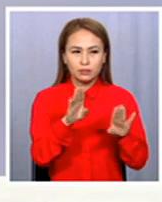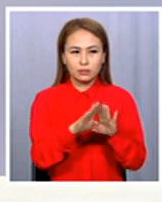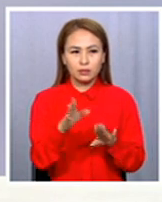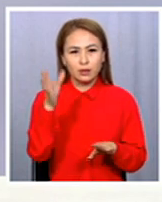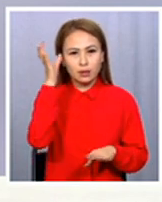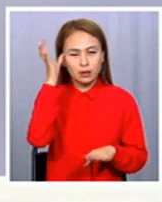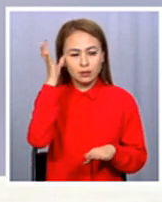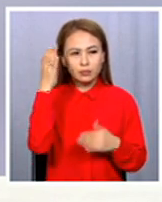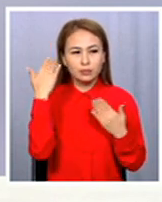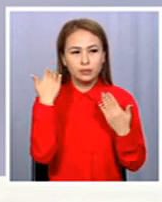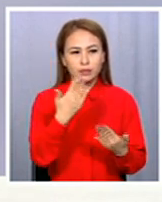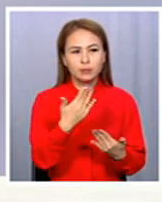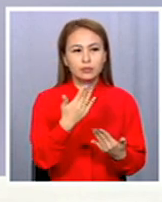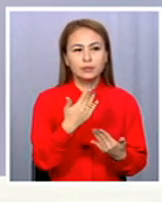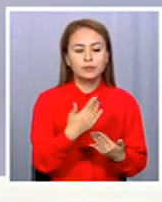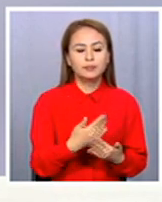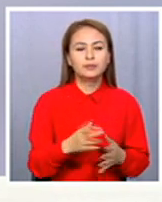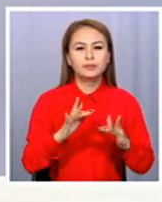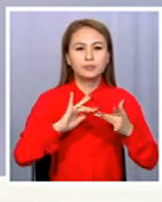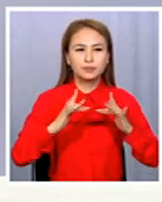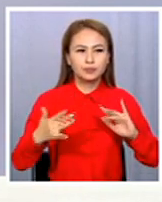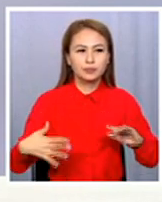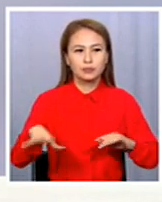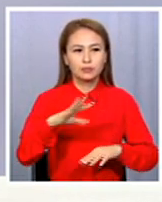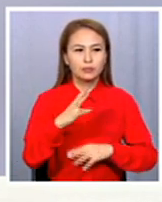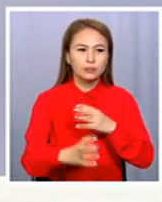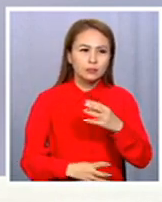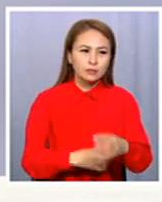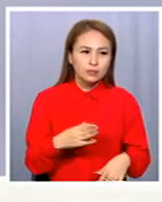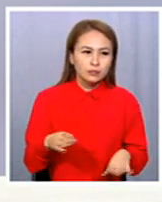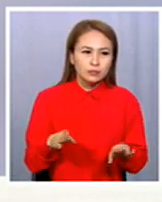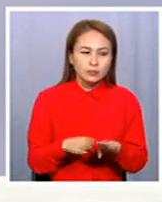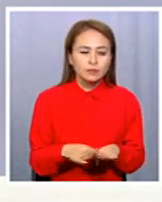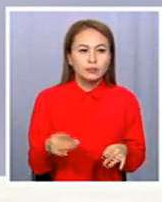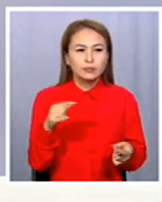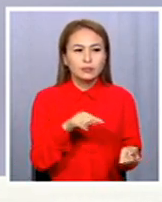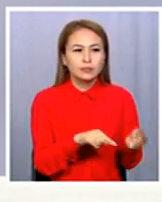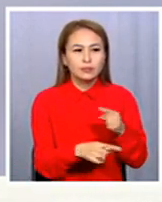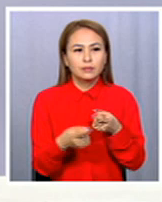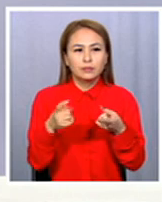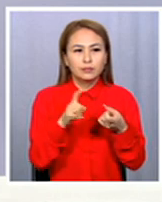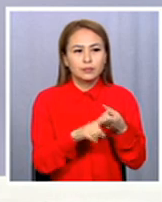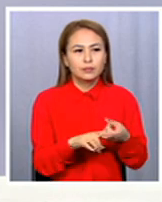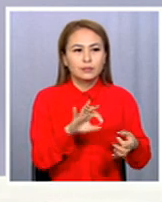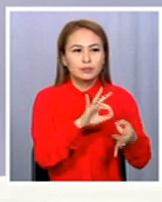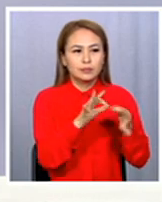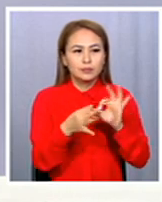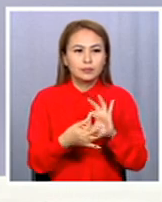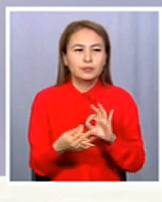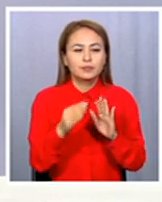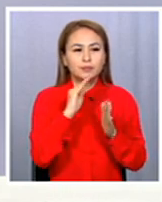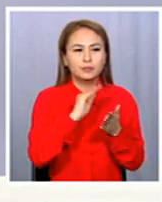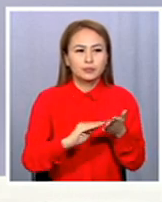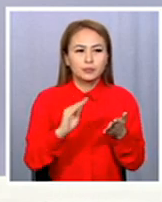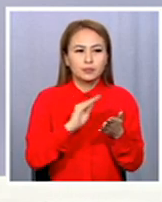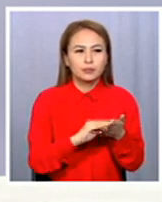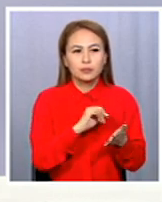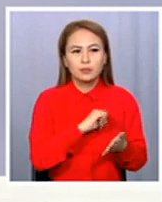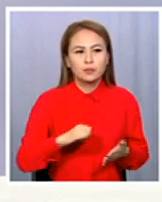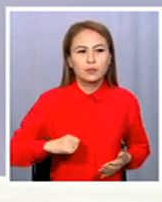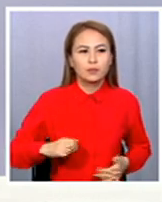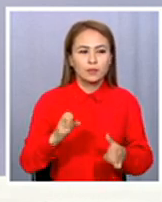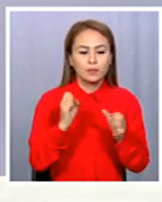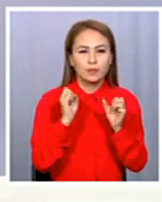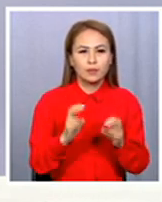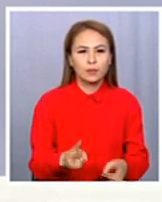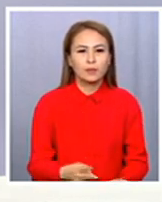желге жатады. Интернет бүкіл әлемдік тұтынушыларды бір-бірімен байланыстыратын деректер қоймасы жинақталған ең ауқымды